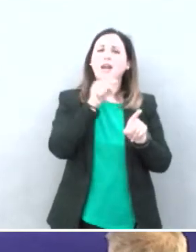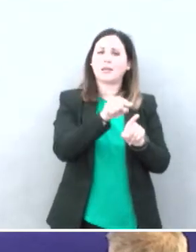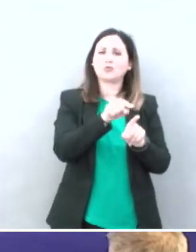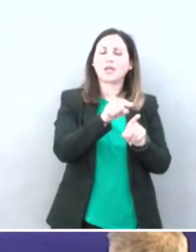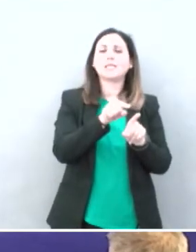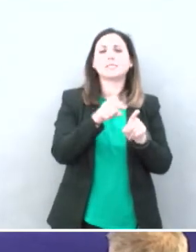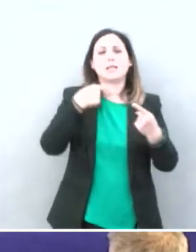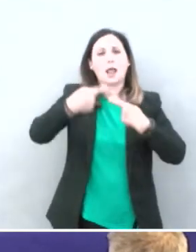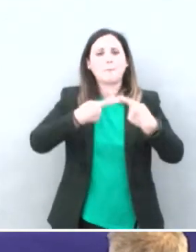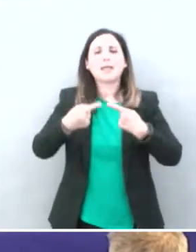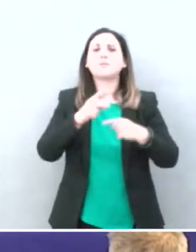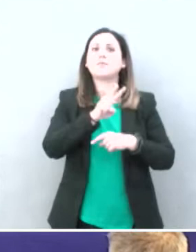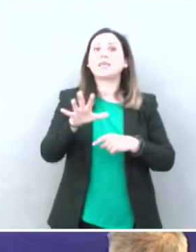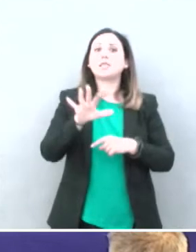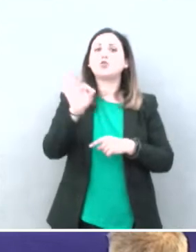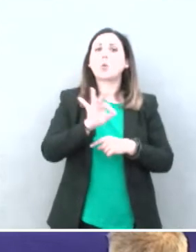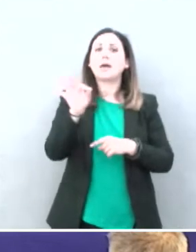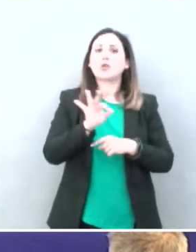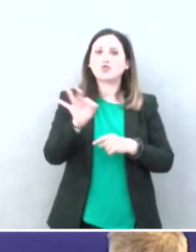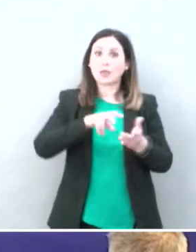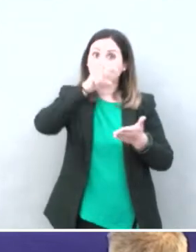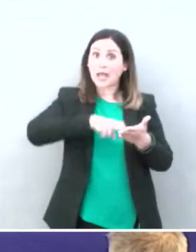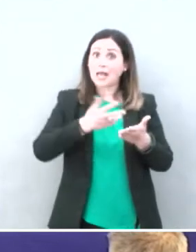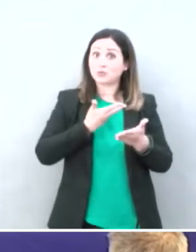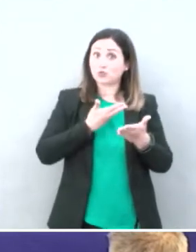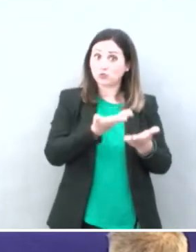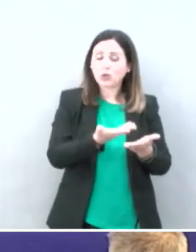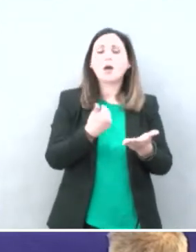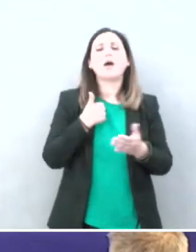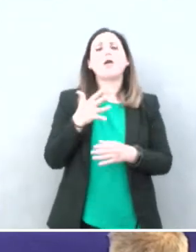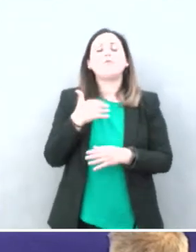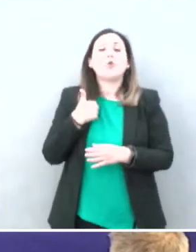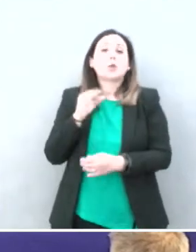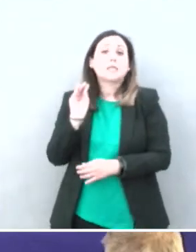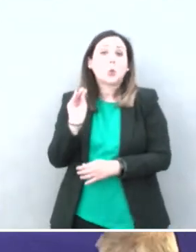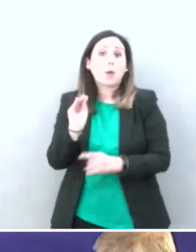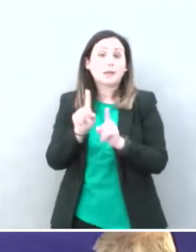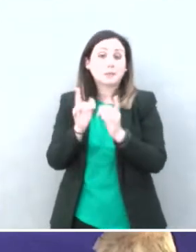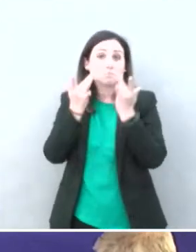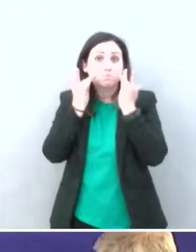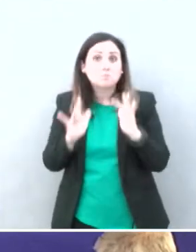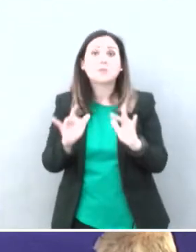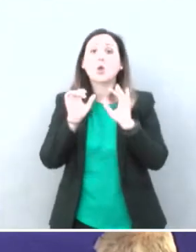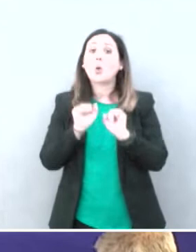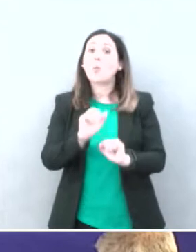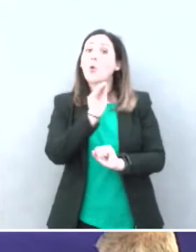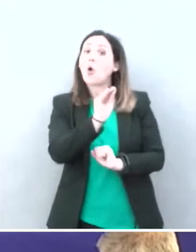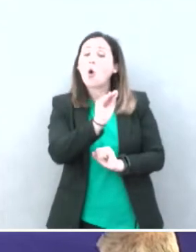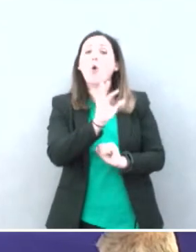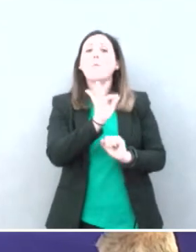ma non possiamo, forse è una domanda ingenua, non possiamo chiedere a Biden di darci una mano anche